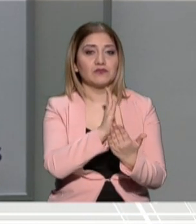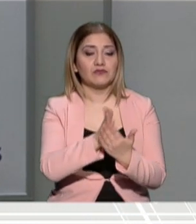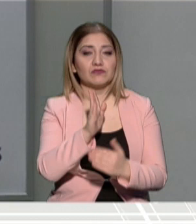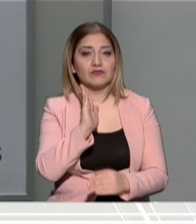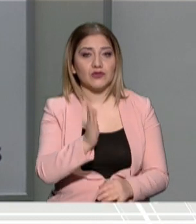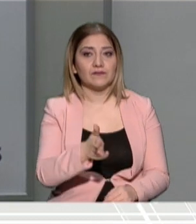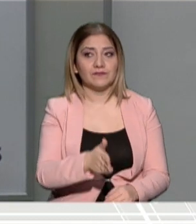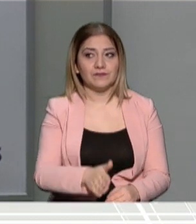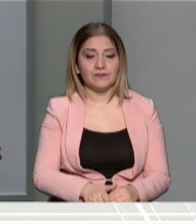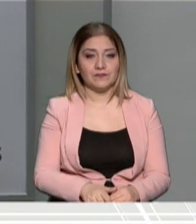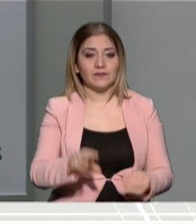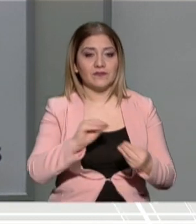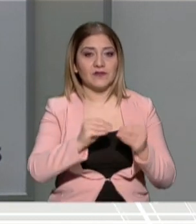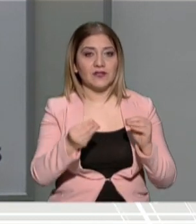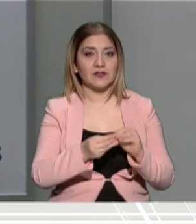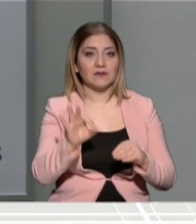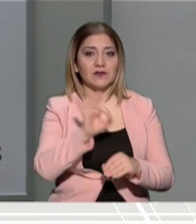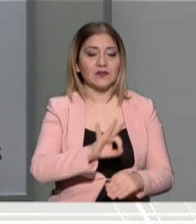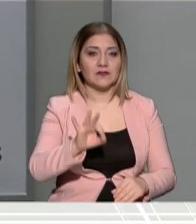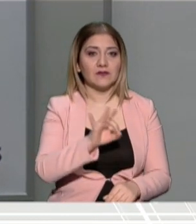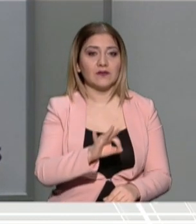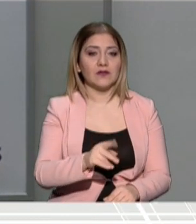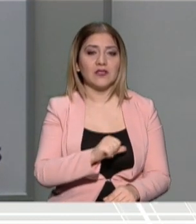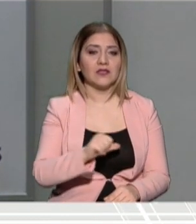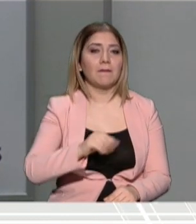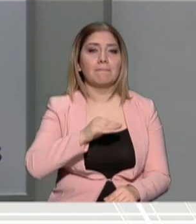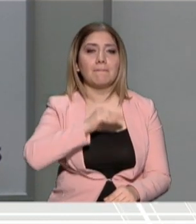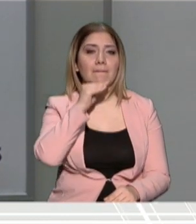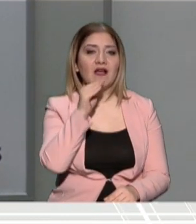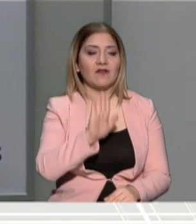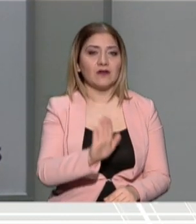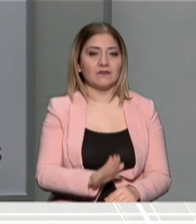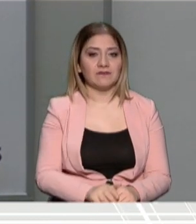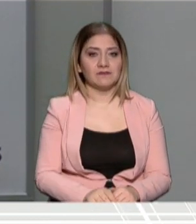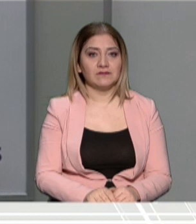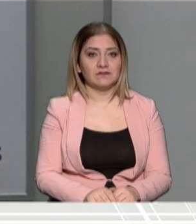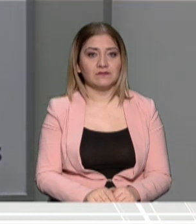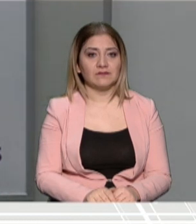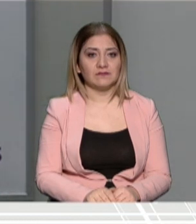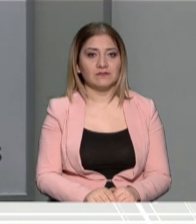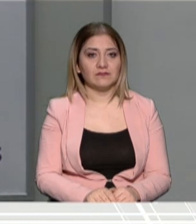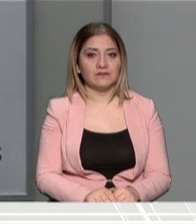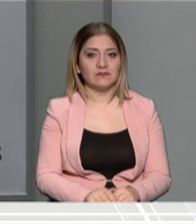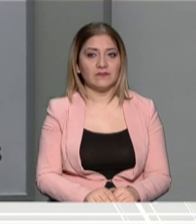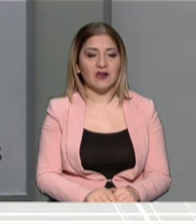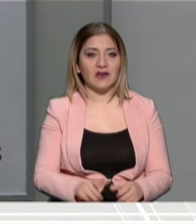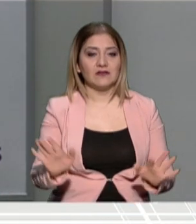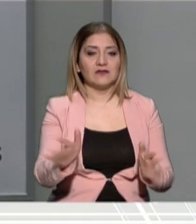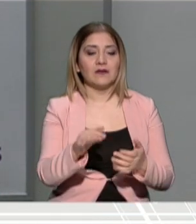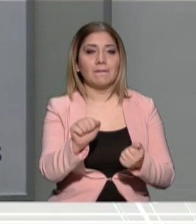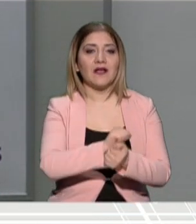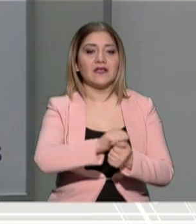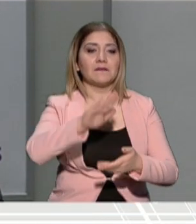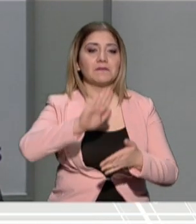ուշադրություն ենք դարձնելու նշված խնդրին և չենք բավարարվելու միայն առանց հաշվարկային փաստաթղթեր